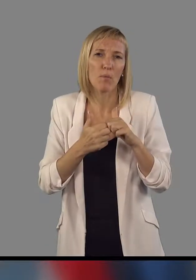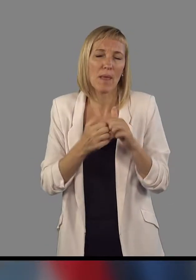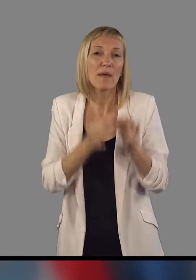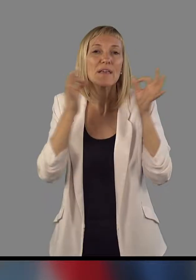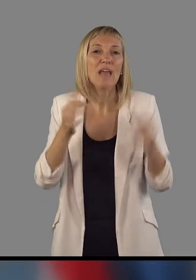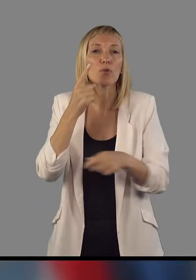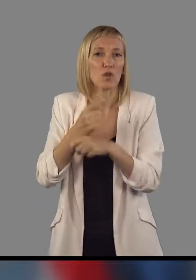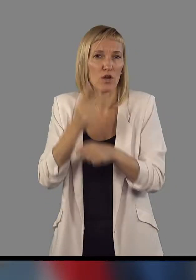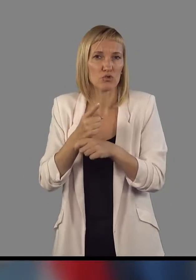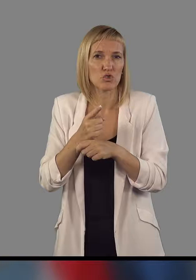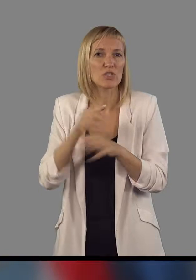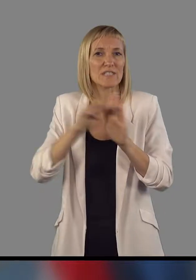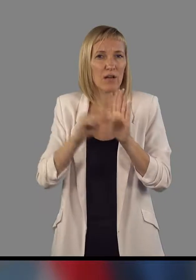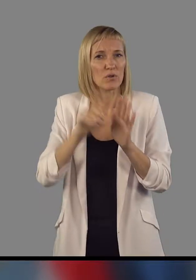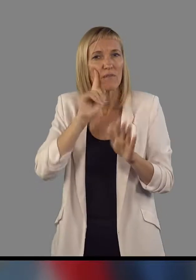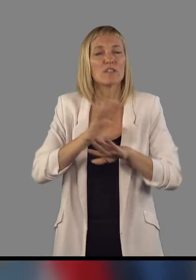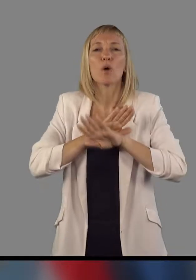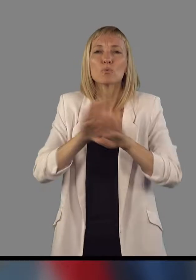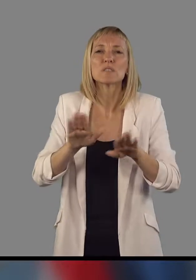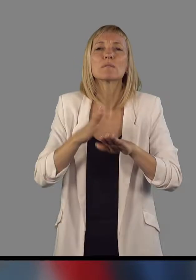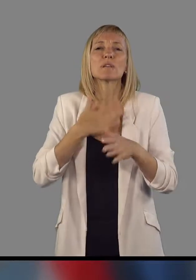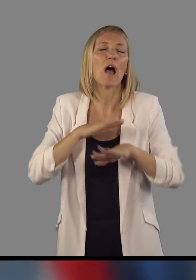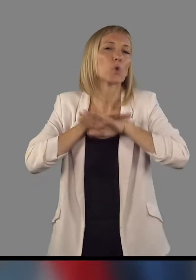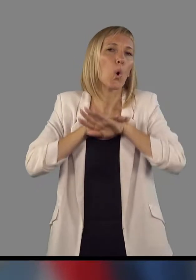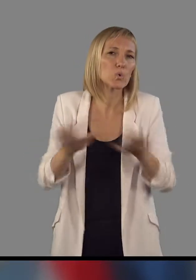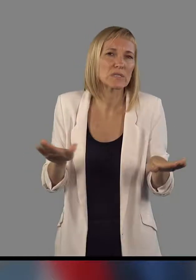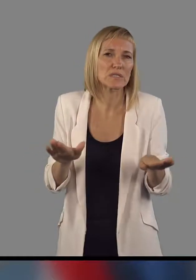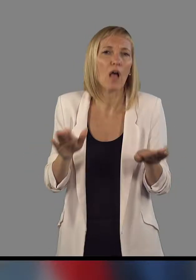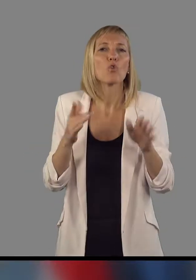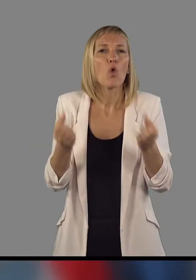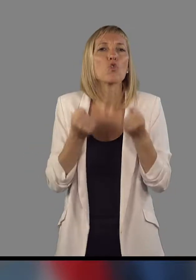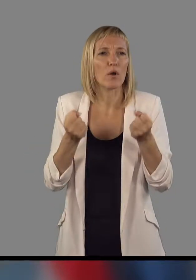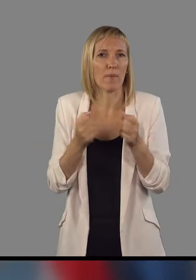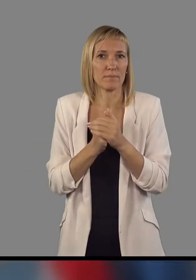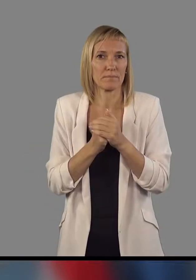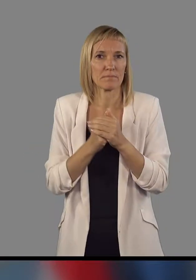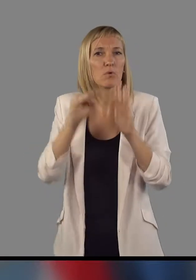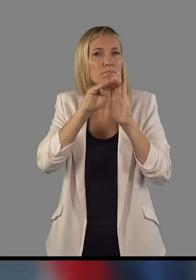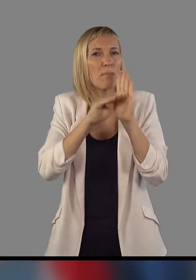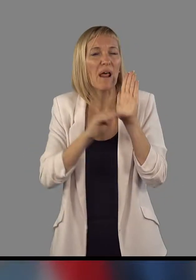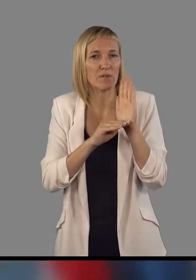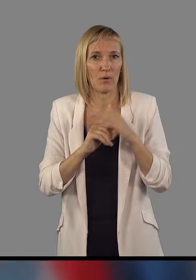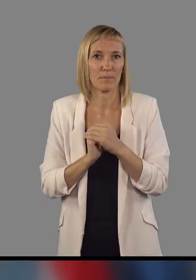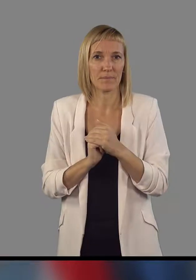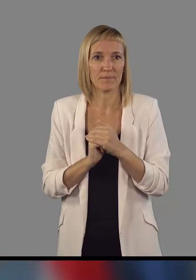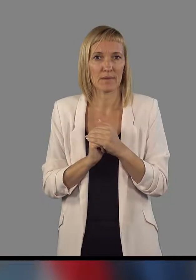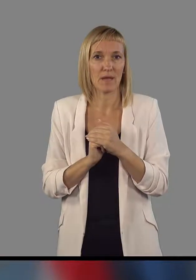samo javnonaročniške zakonodaje. Vi veste, da bi pri nas radi vse znormirali, ne?